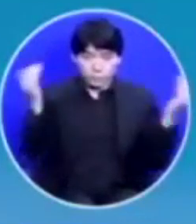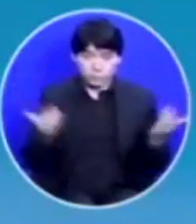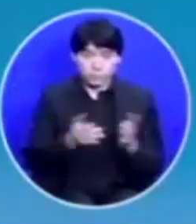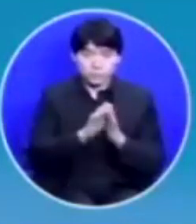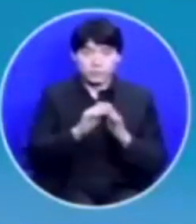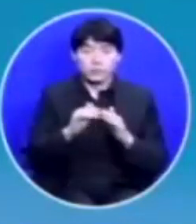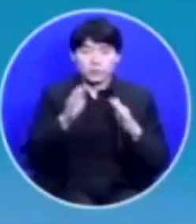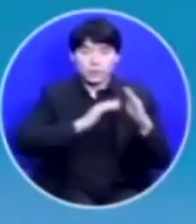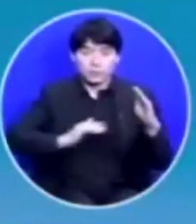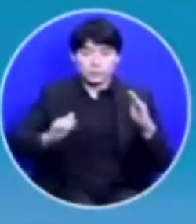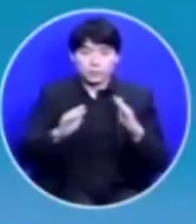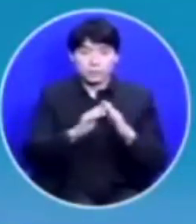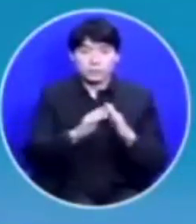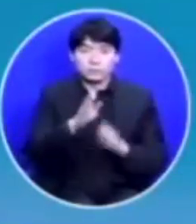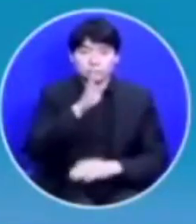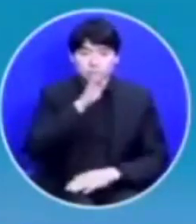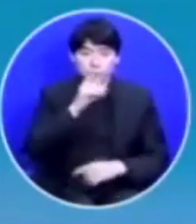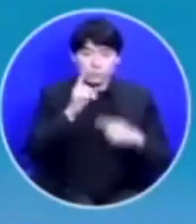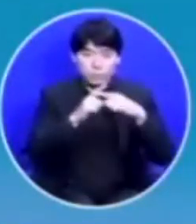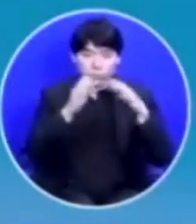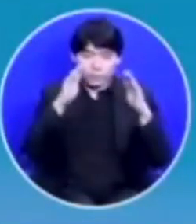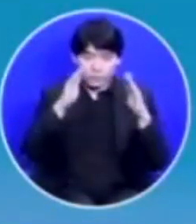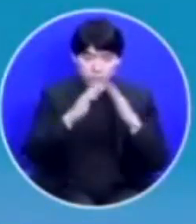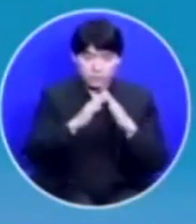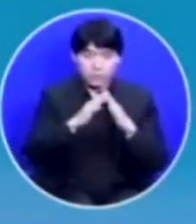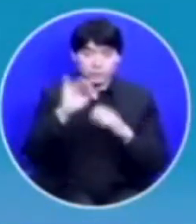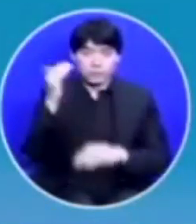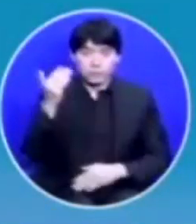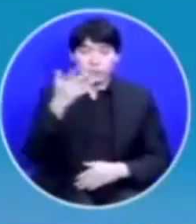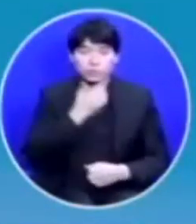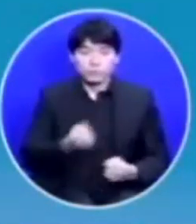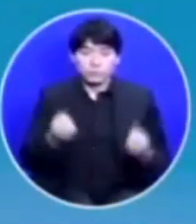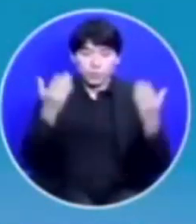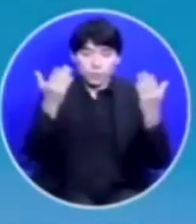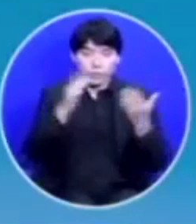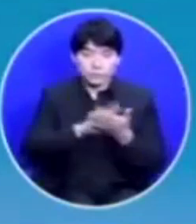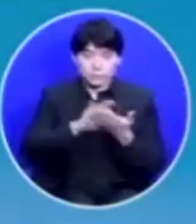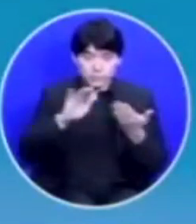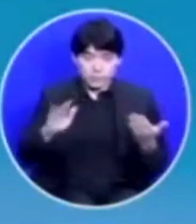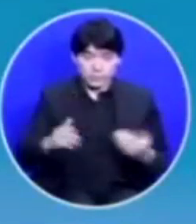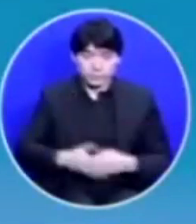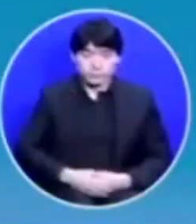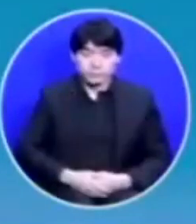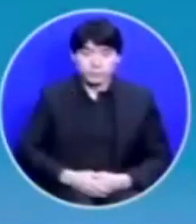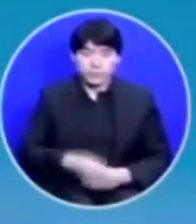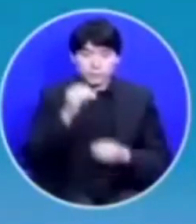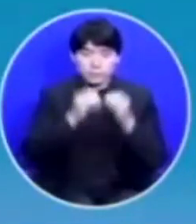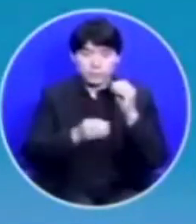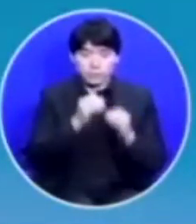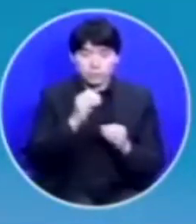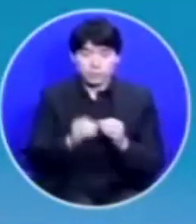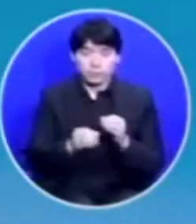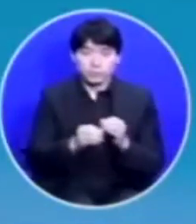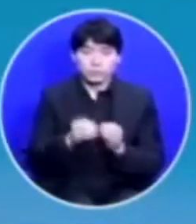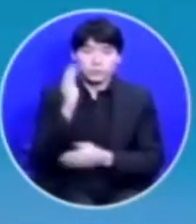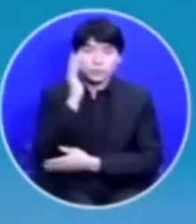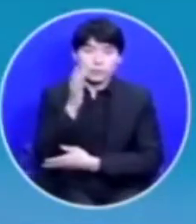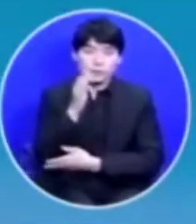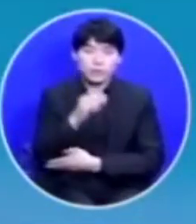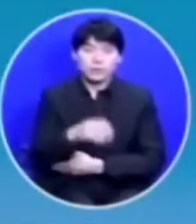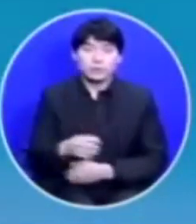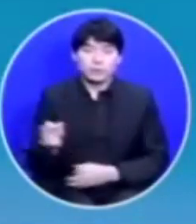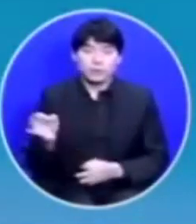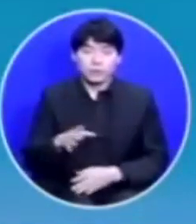진정한 의미에서 이 교회가 되어지는 역사가 있기를 축복합니다 아 시편 설교 를 잠깐 중단하고